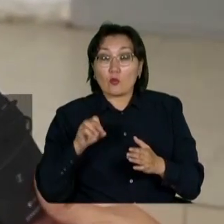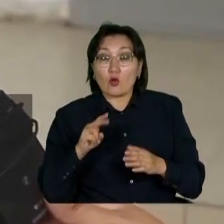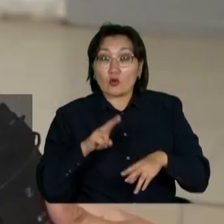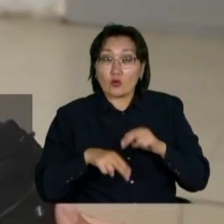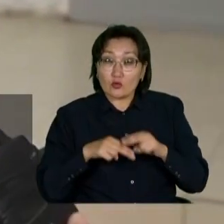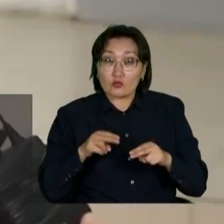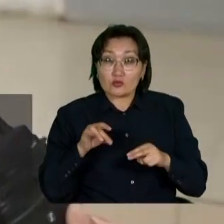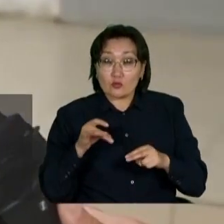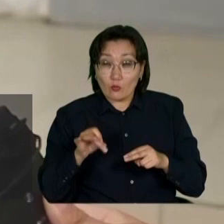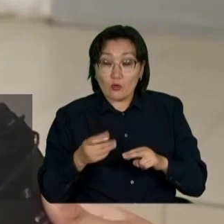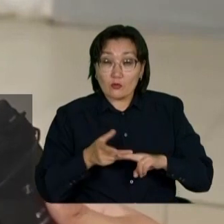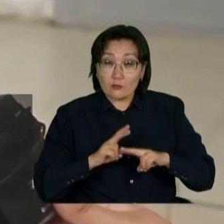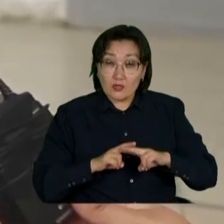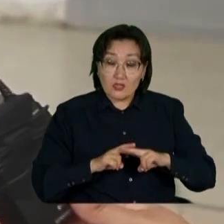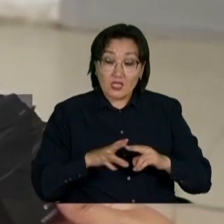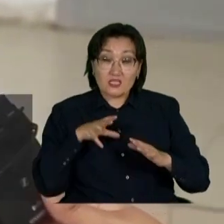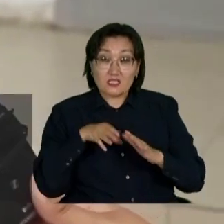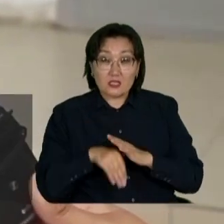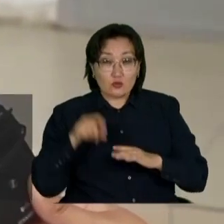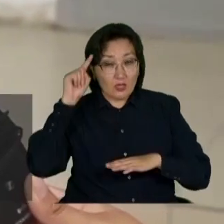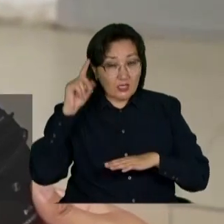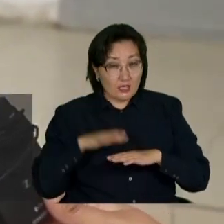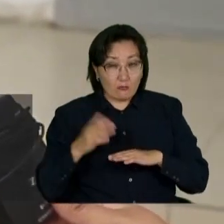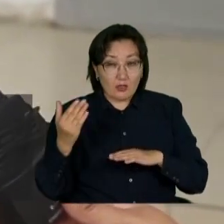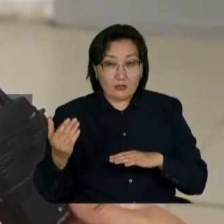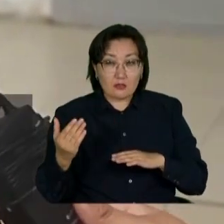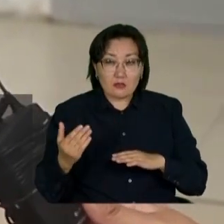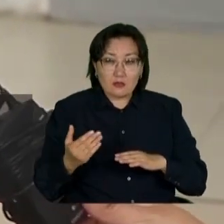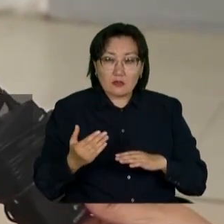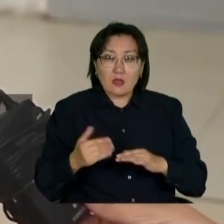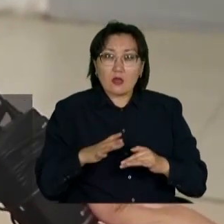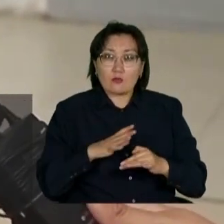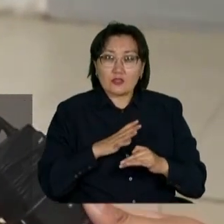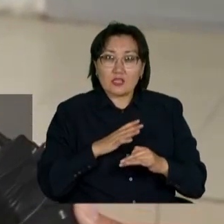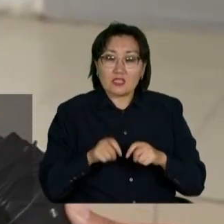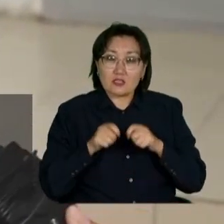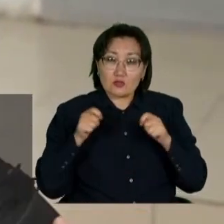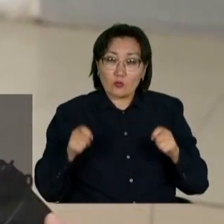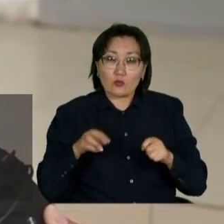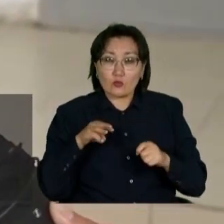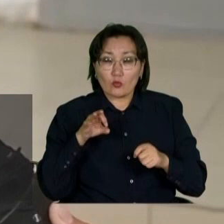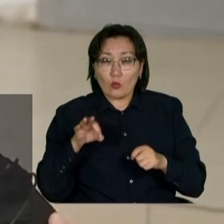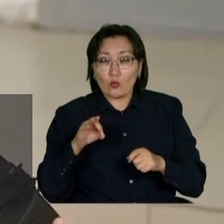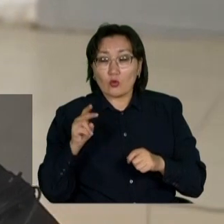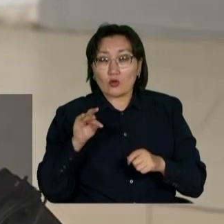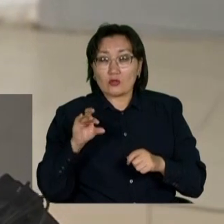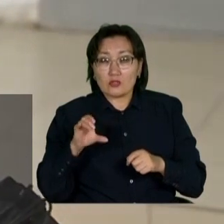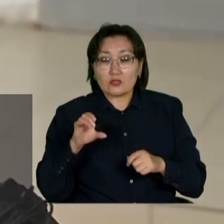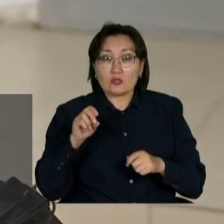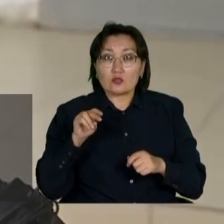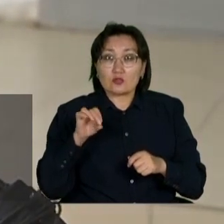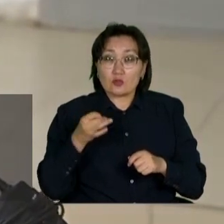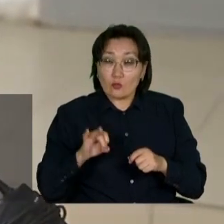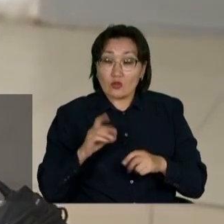что за счет Акимата, ну, было же открыто вот это ТО «Корлосстрой», чтобы